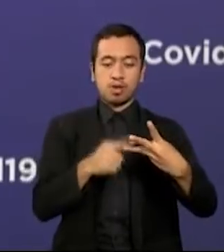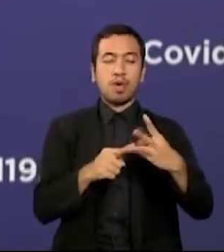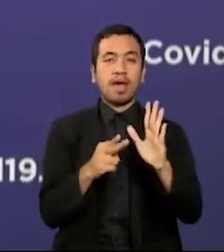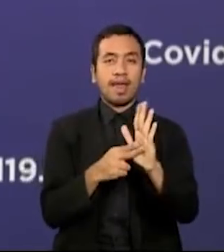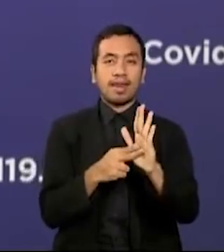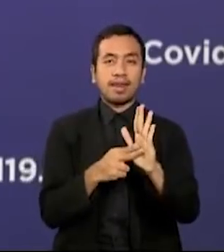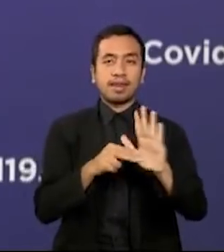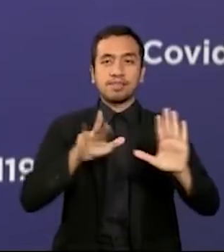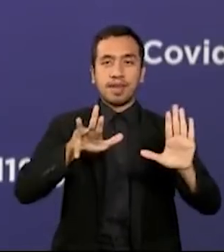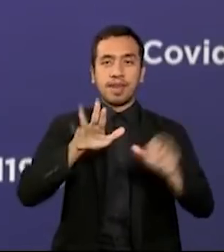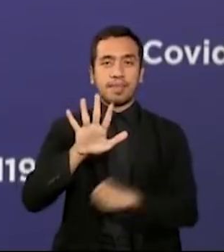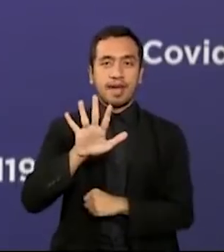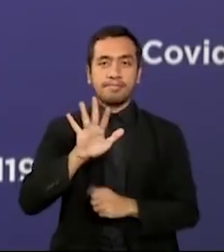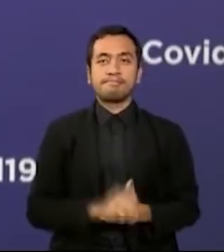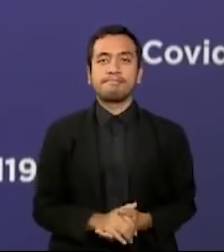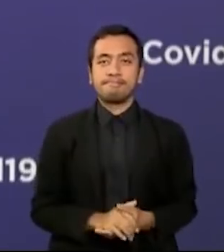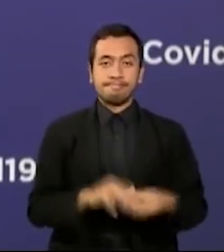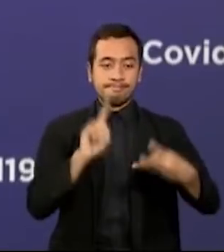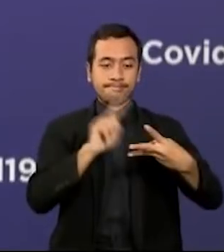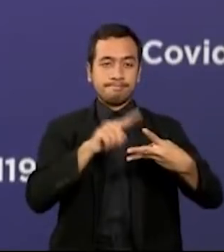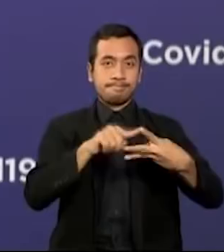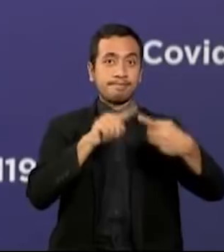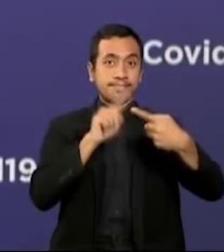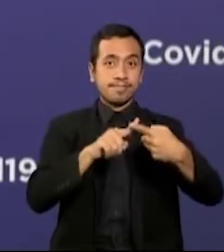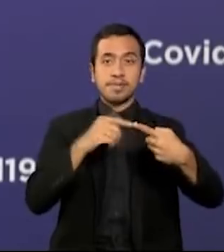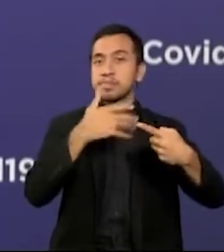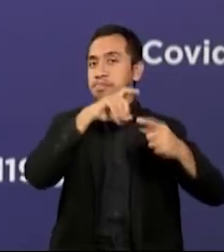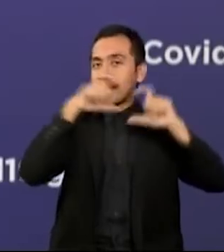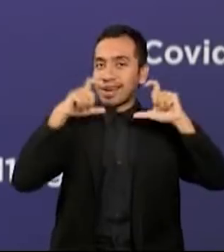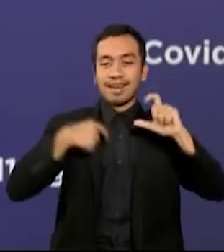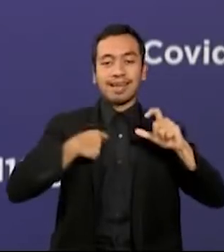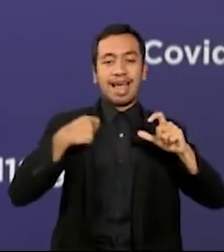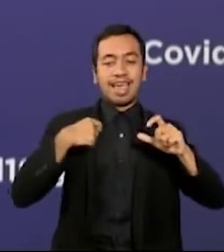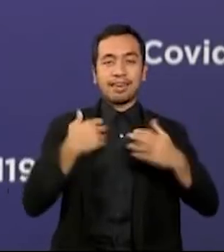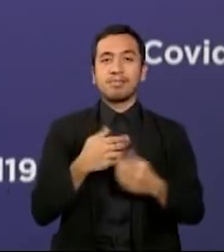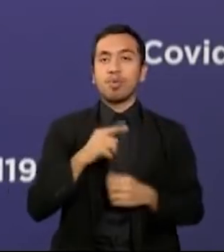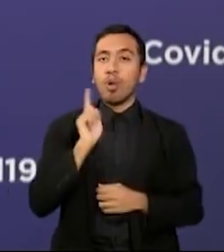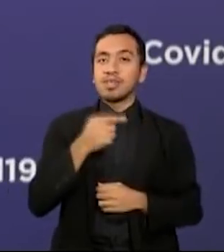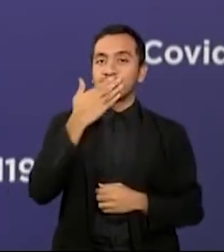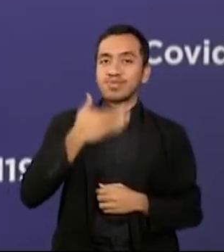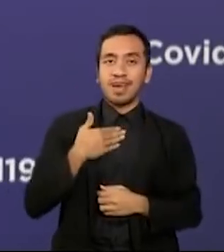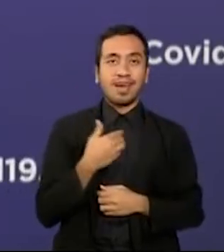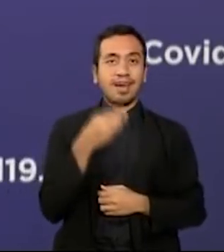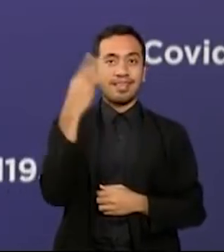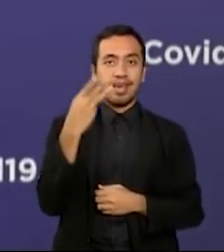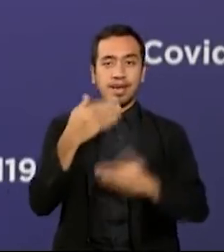N95. Masker kain yang direkomendasikan adalah masker yang memiliki 3 lapisan kain.